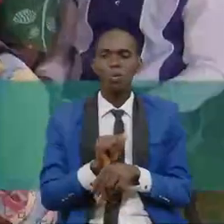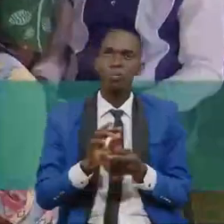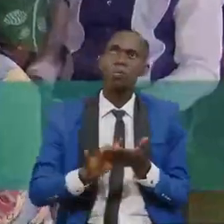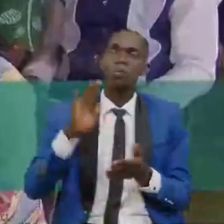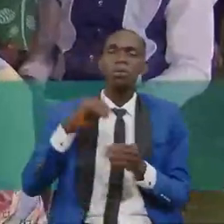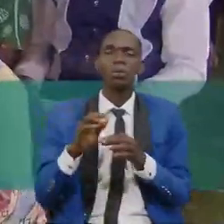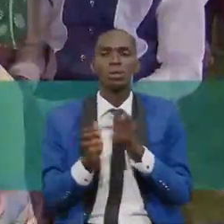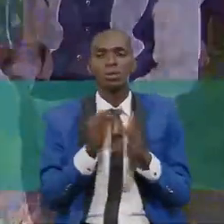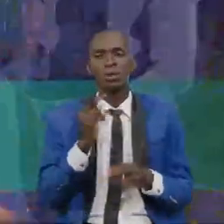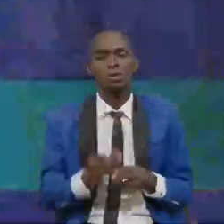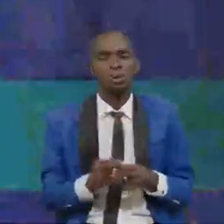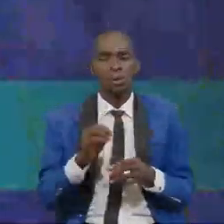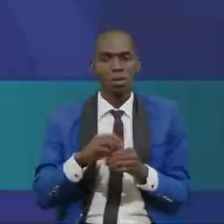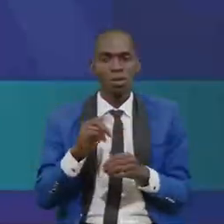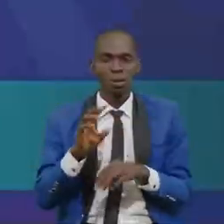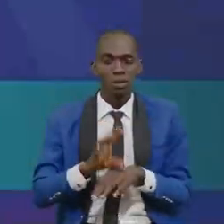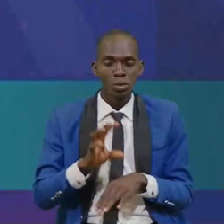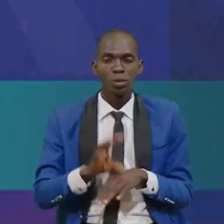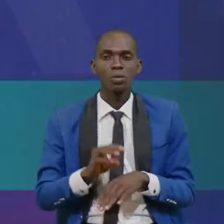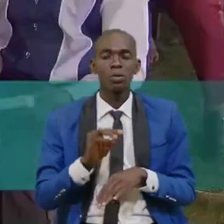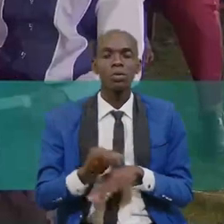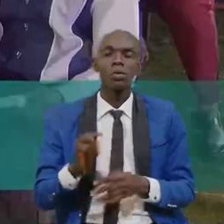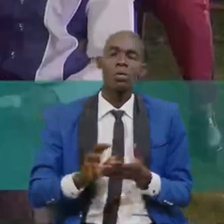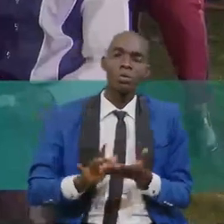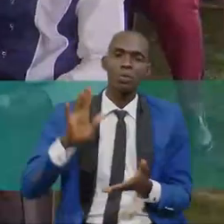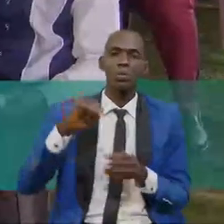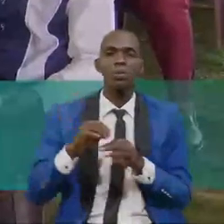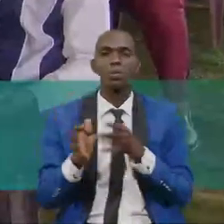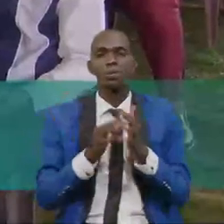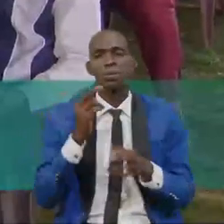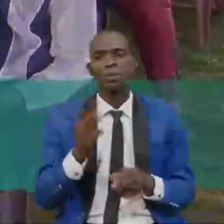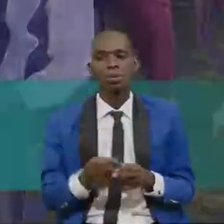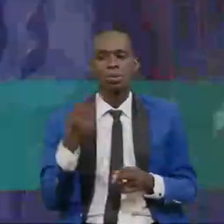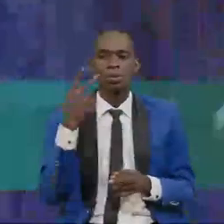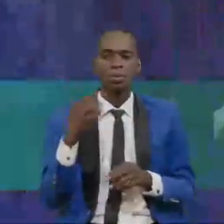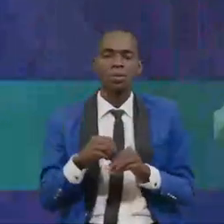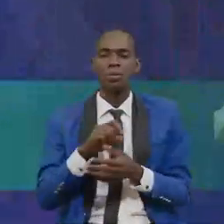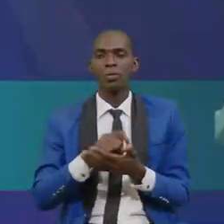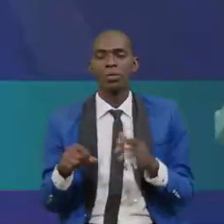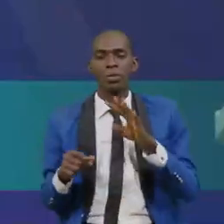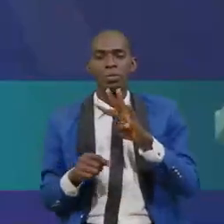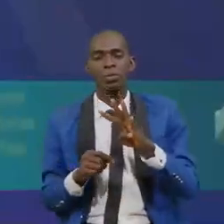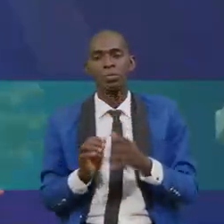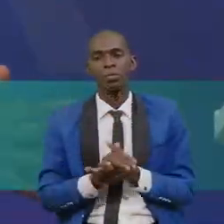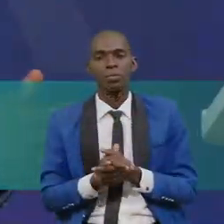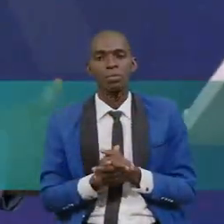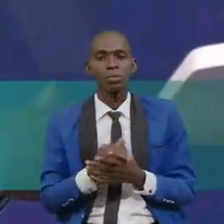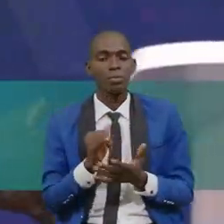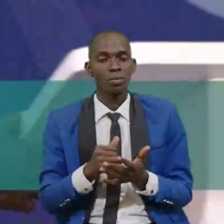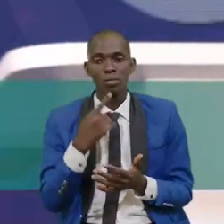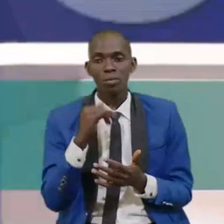gloire. Dans l'église, dans le ministère de l'église, la gloire. Verset 4.